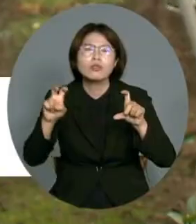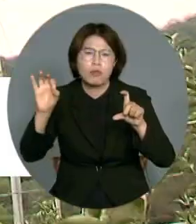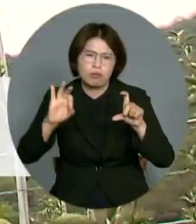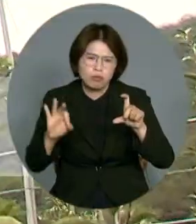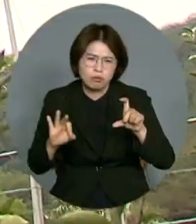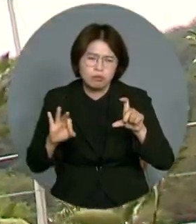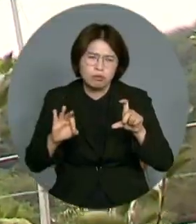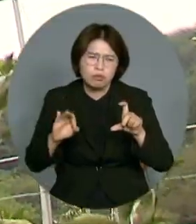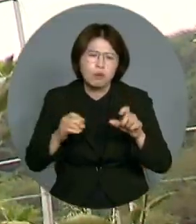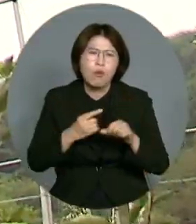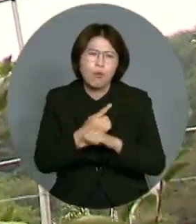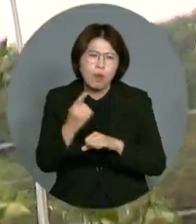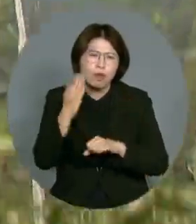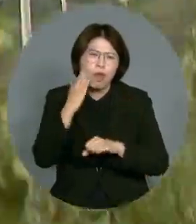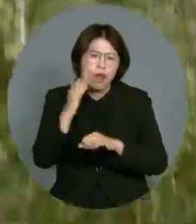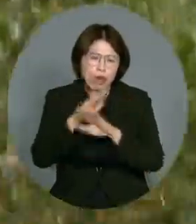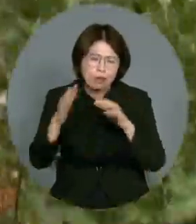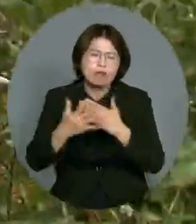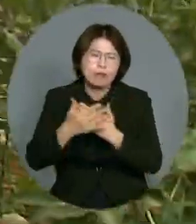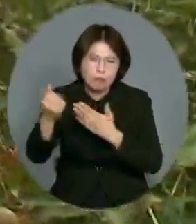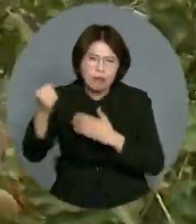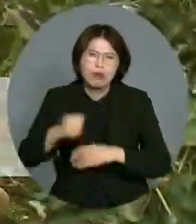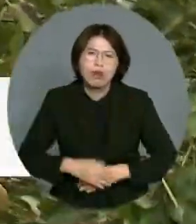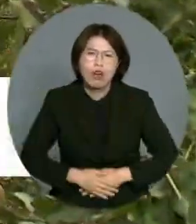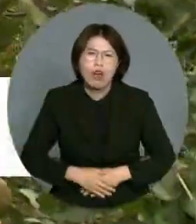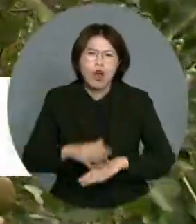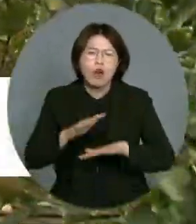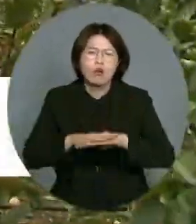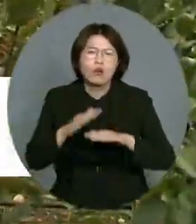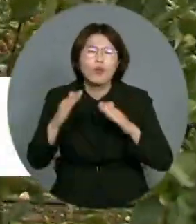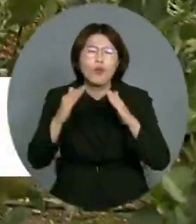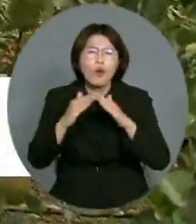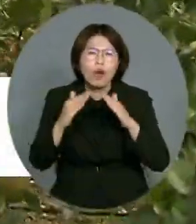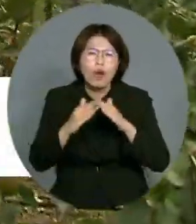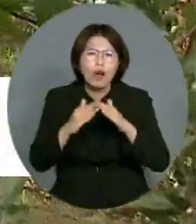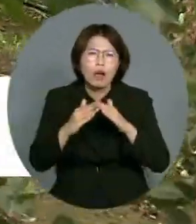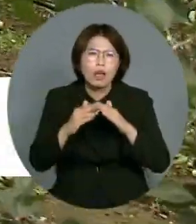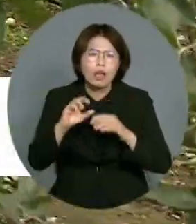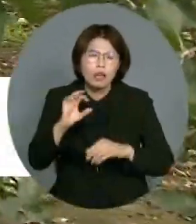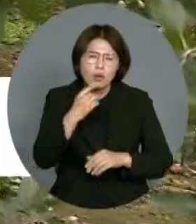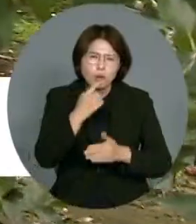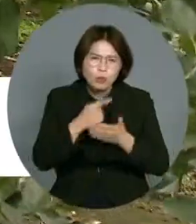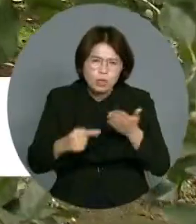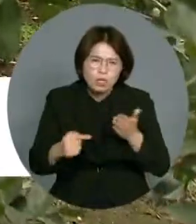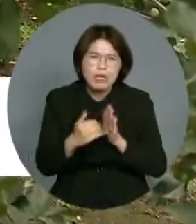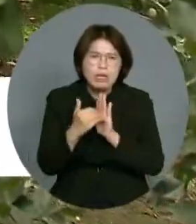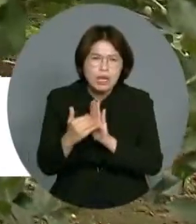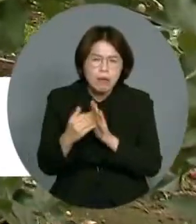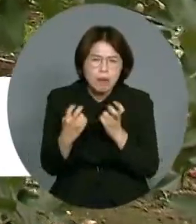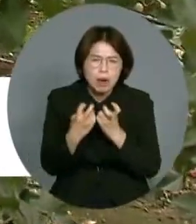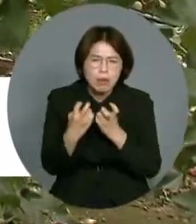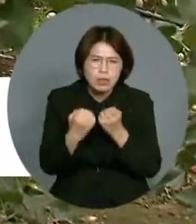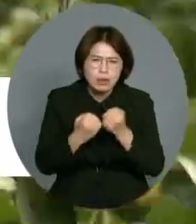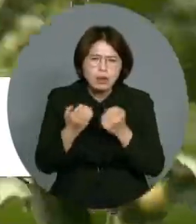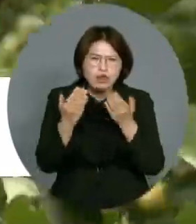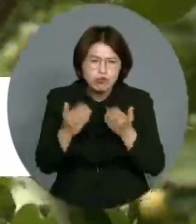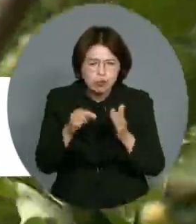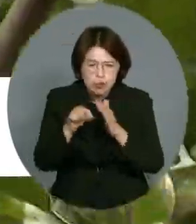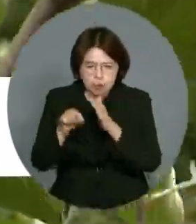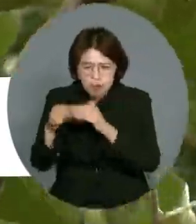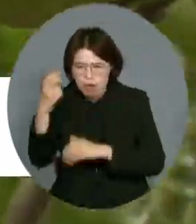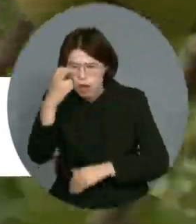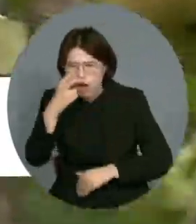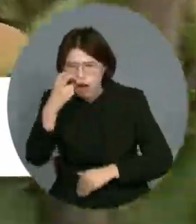하늘이에요. 관계 당국은 농가의 태풍 피해 예방 요령을 안내하고 현장 점검을 강화하는 등